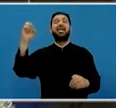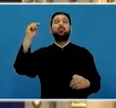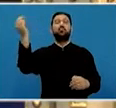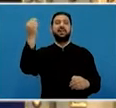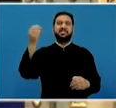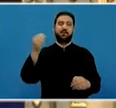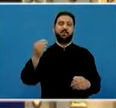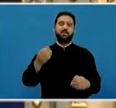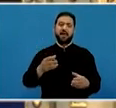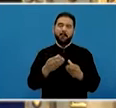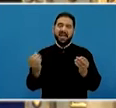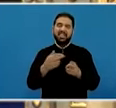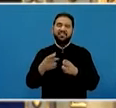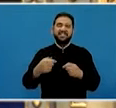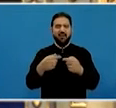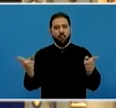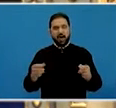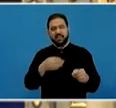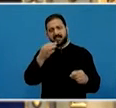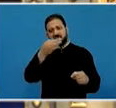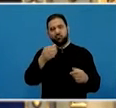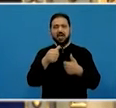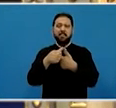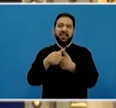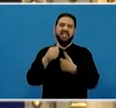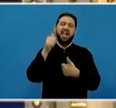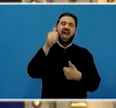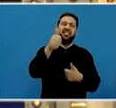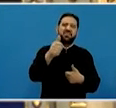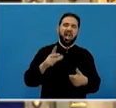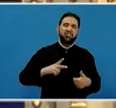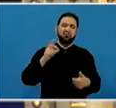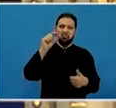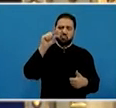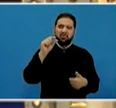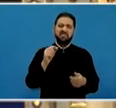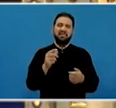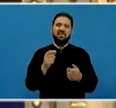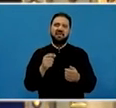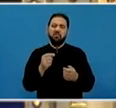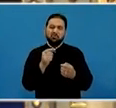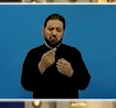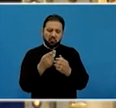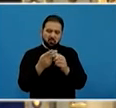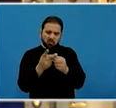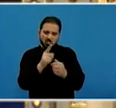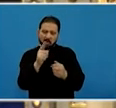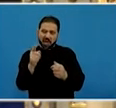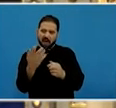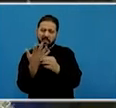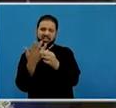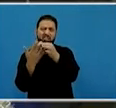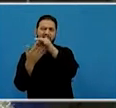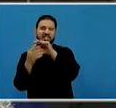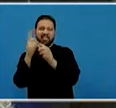voastră, se spune că prietenii adevărați sunt puțini și că îi poți număra pe degetele de la o mână? Pentru că